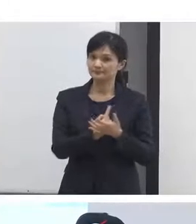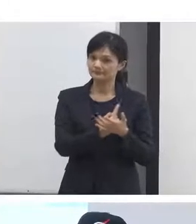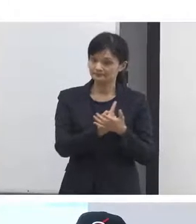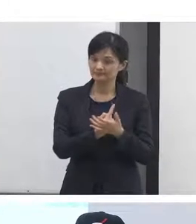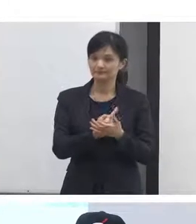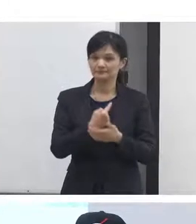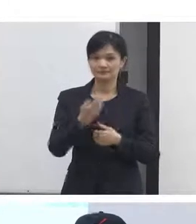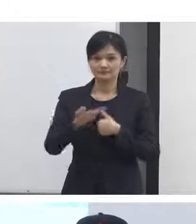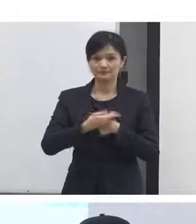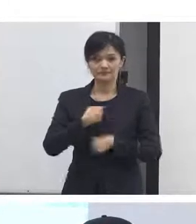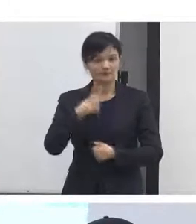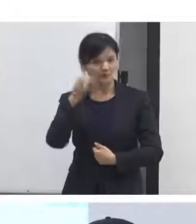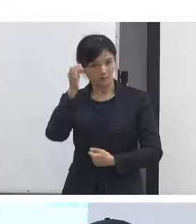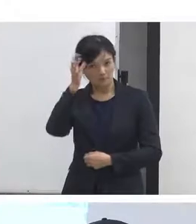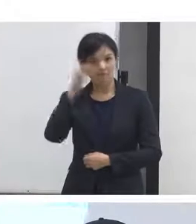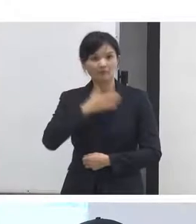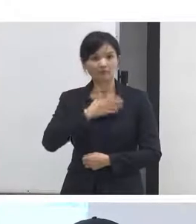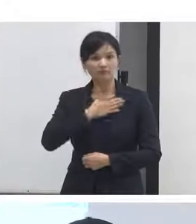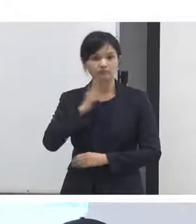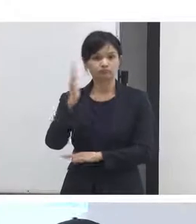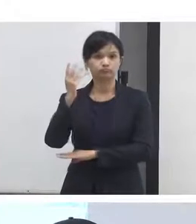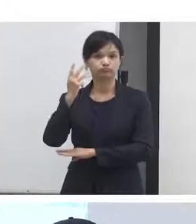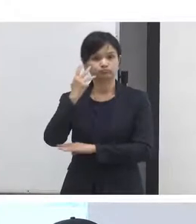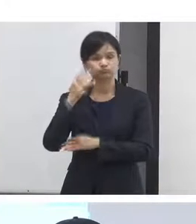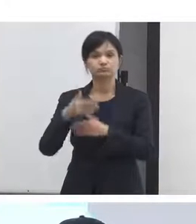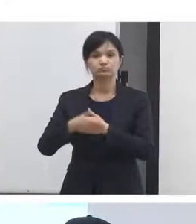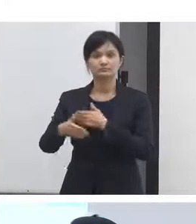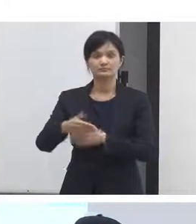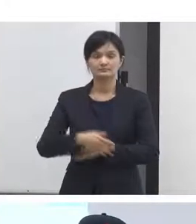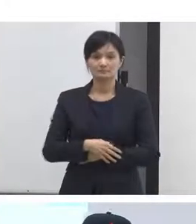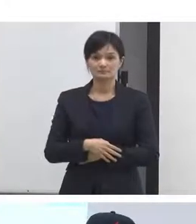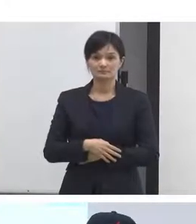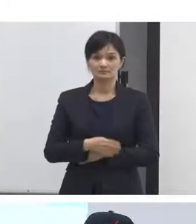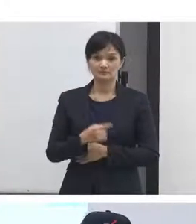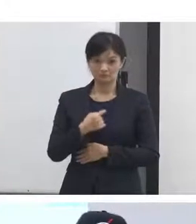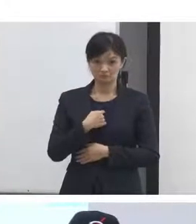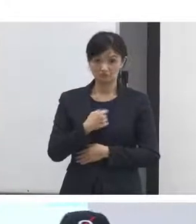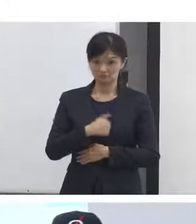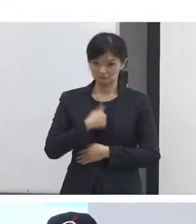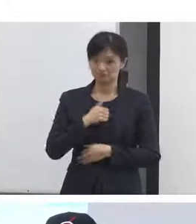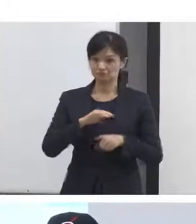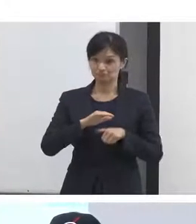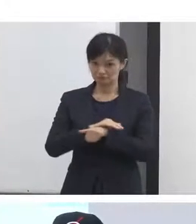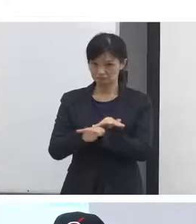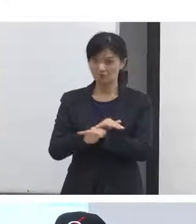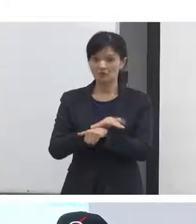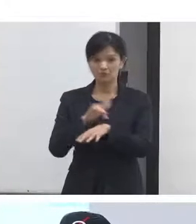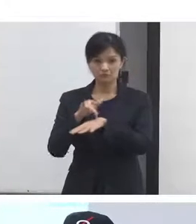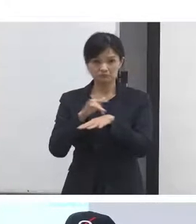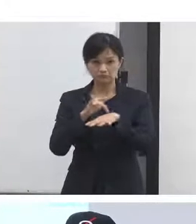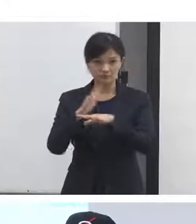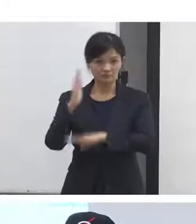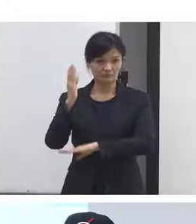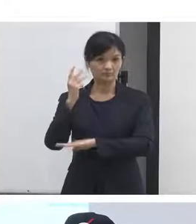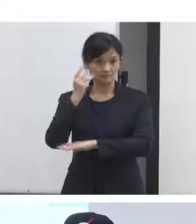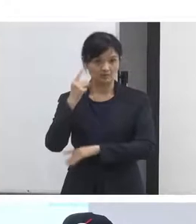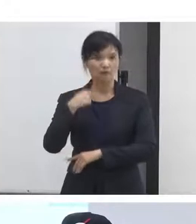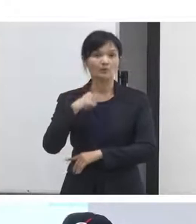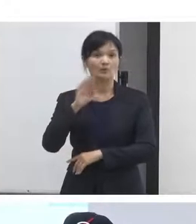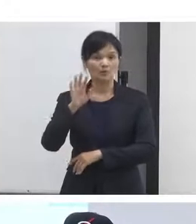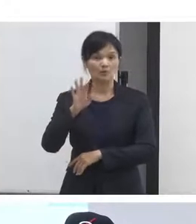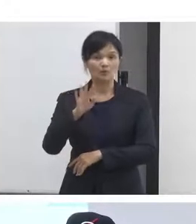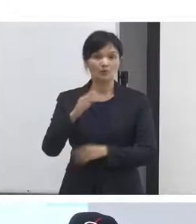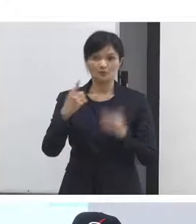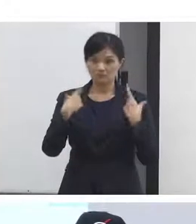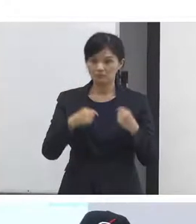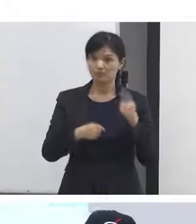的脉络，或者是说刚刚提到。因为过程中参与了一些实际的政治工作，然后我开始从一个比较理想的一个